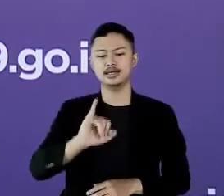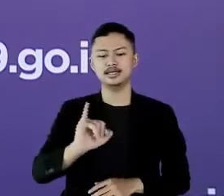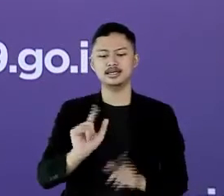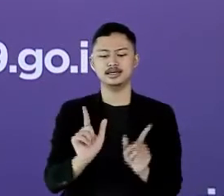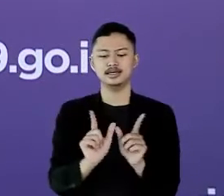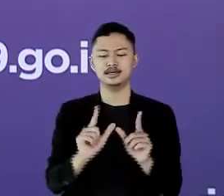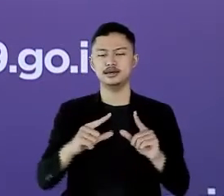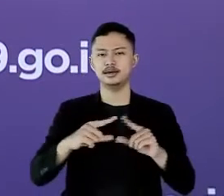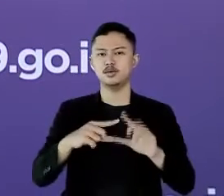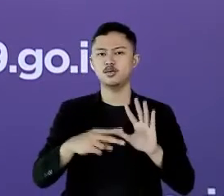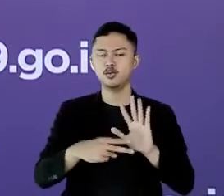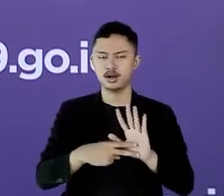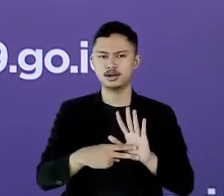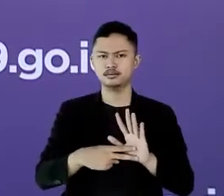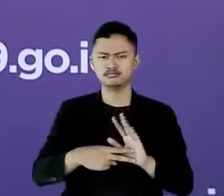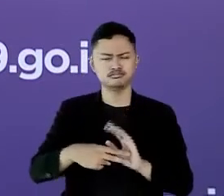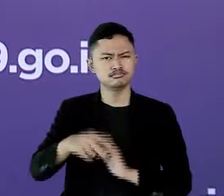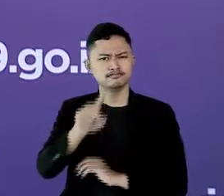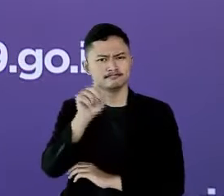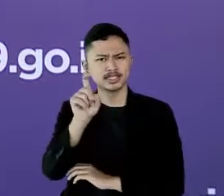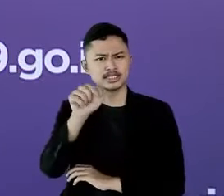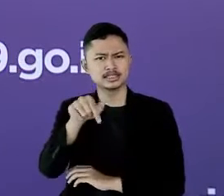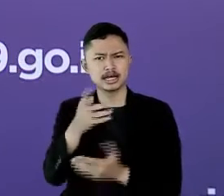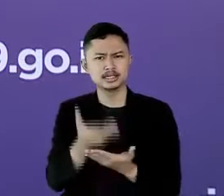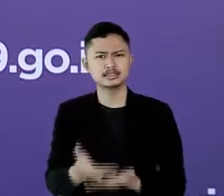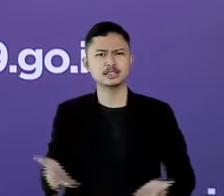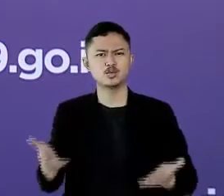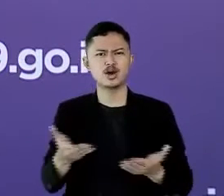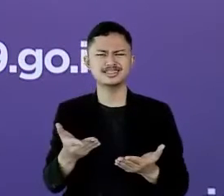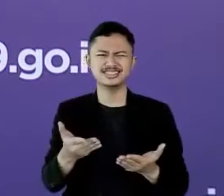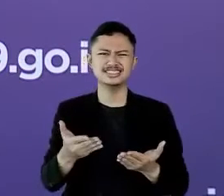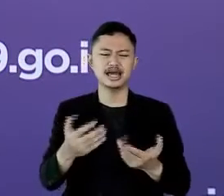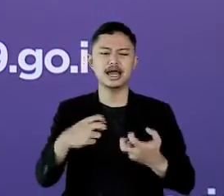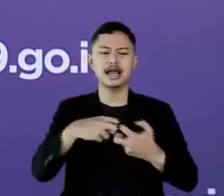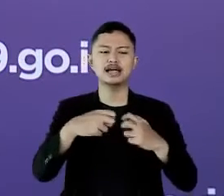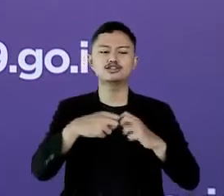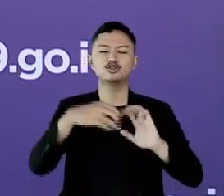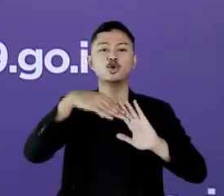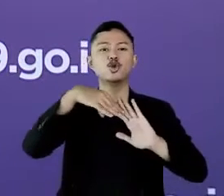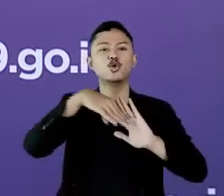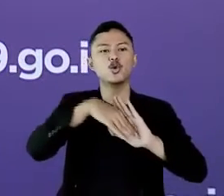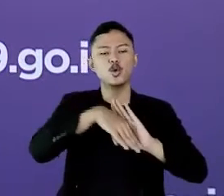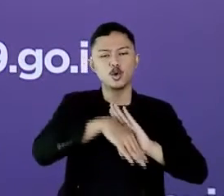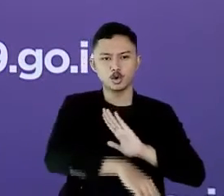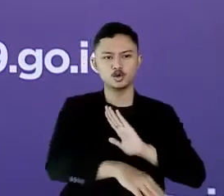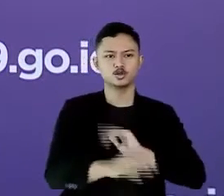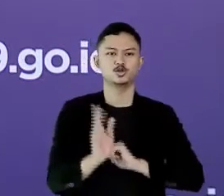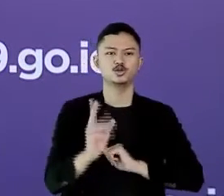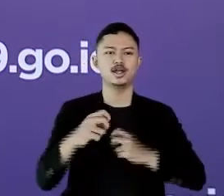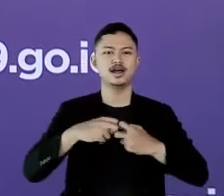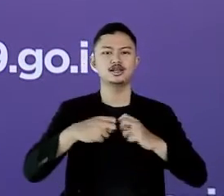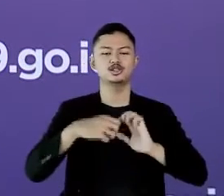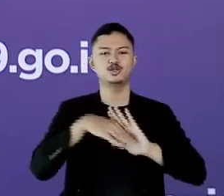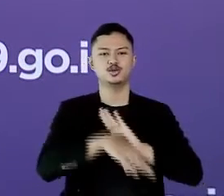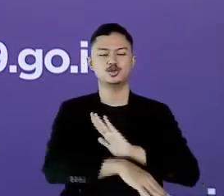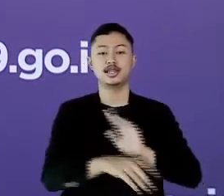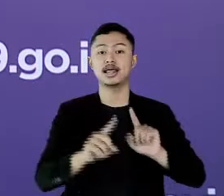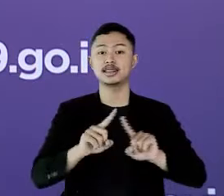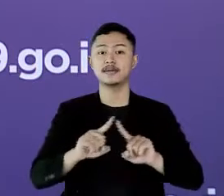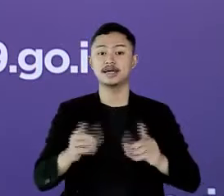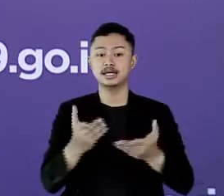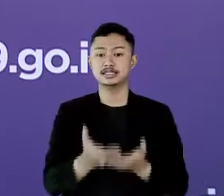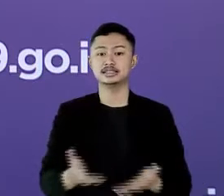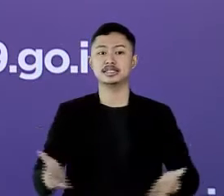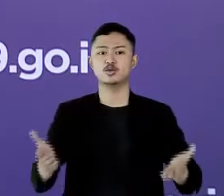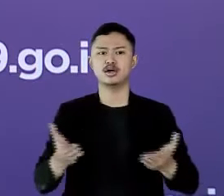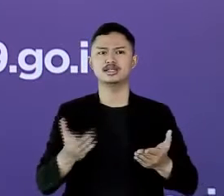Iwan, meski saat ini penularan sedang dalam titik terendah selama pandemi, bagaimana sebetulnya agar situasi ini tidak